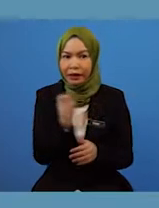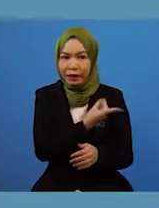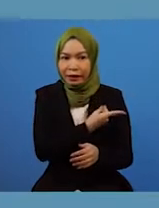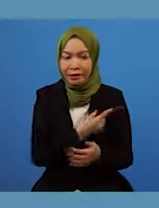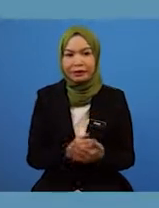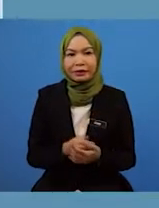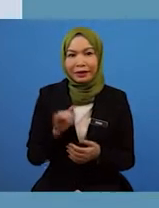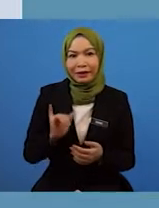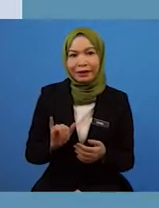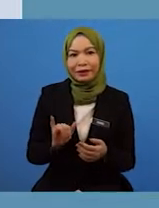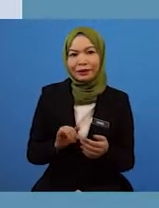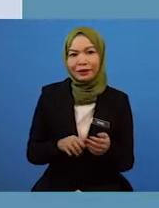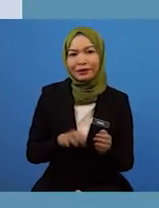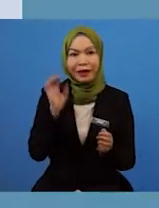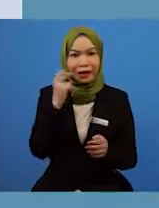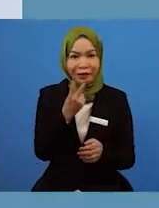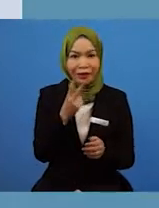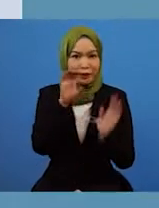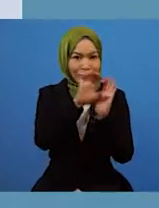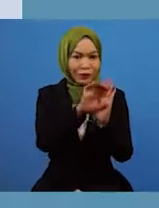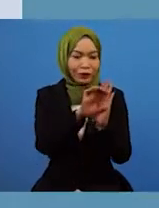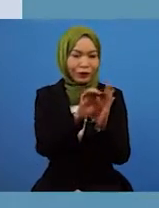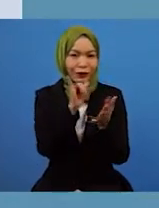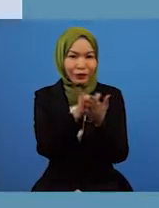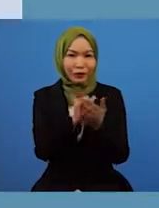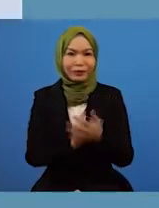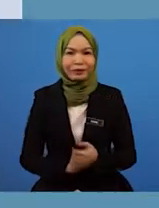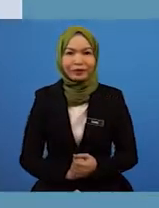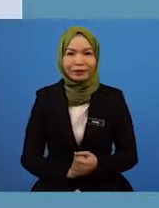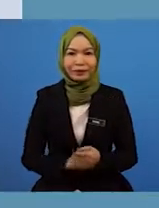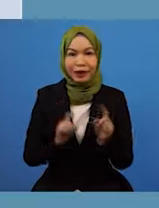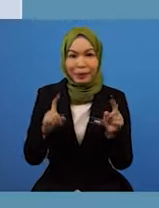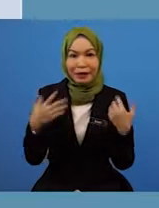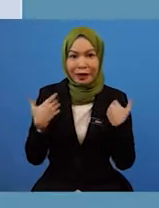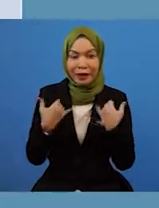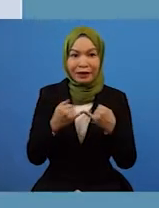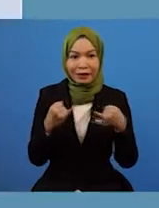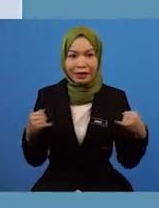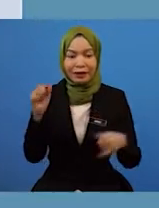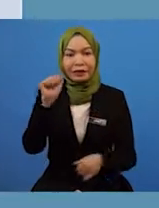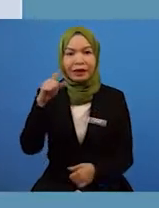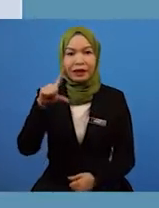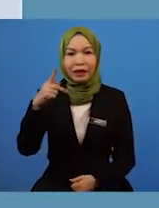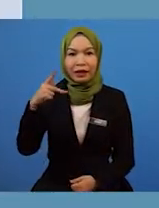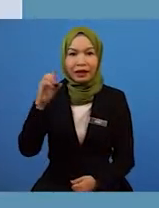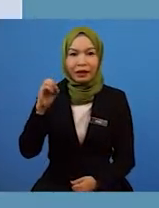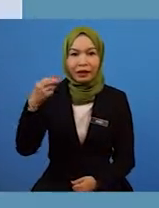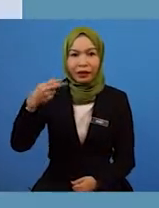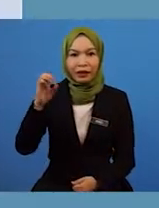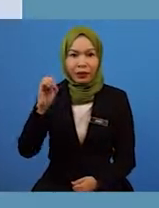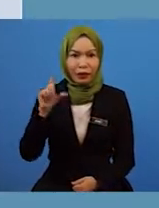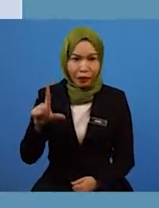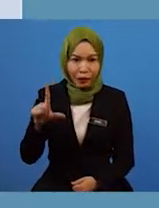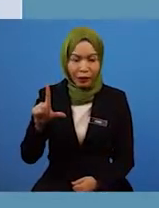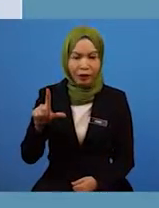Ha, begini ya jadualnya murid-murid. Mesti ada jenis alkohol, suhu air